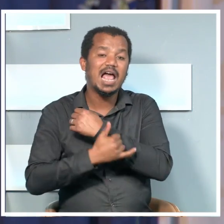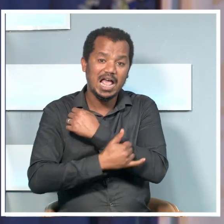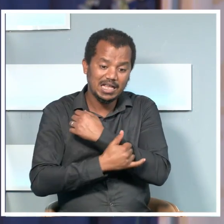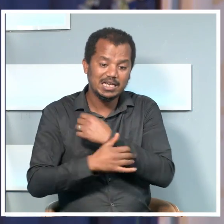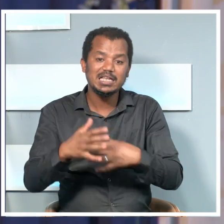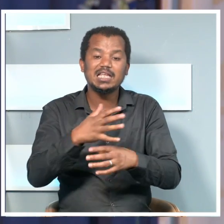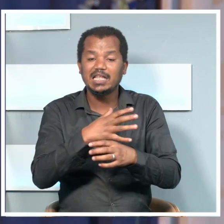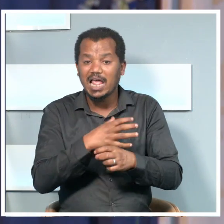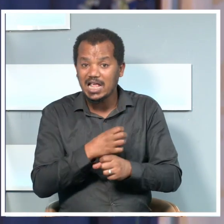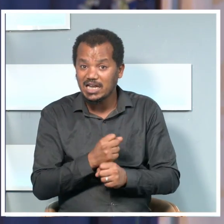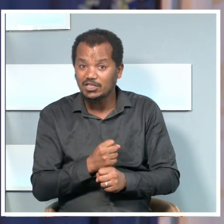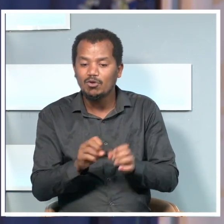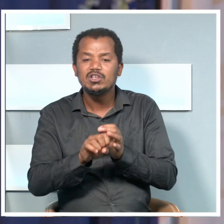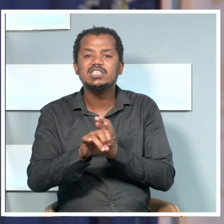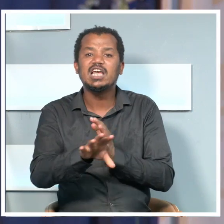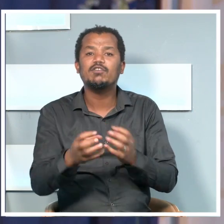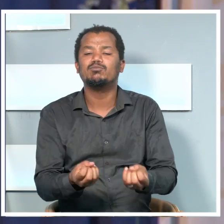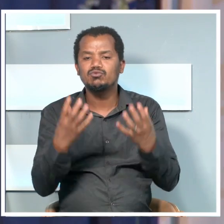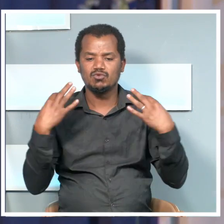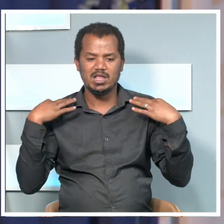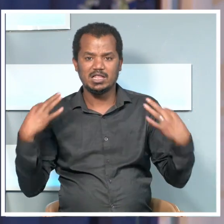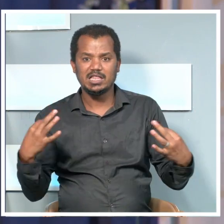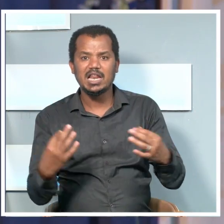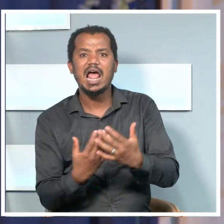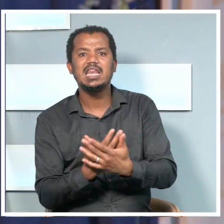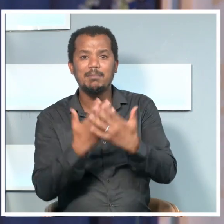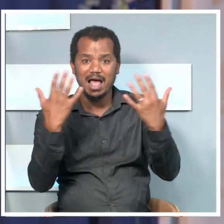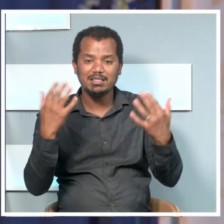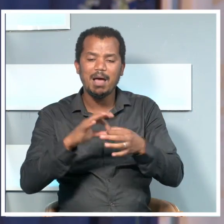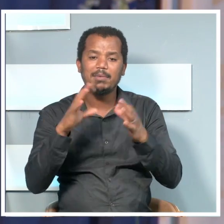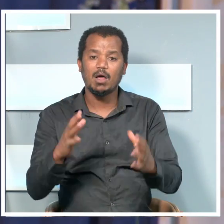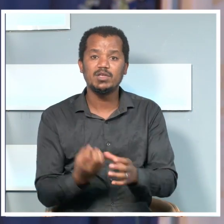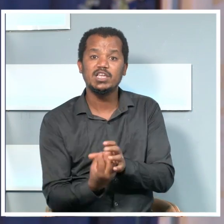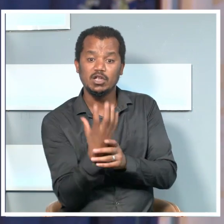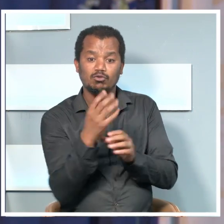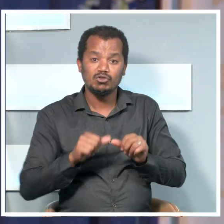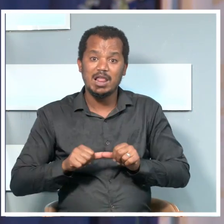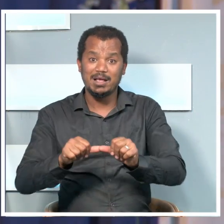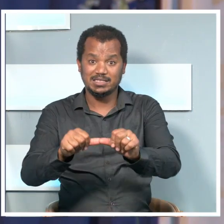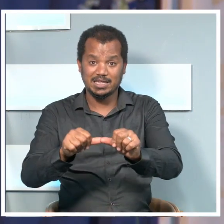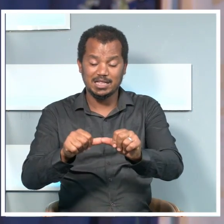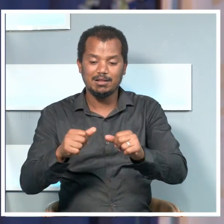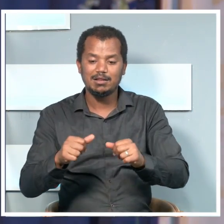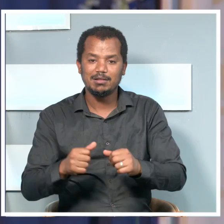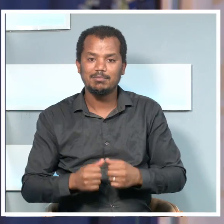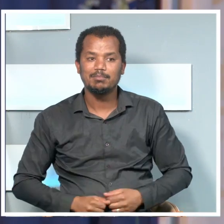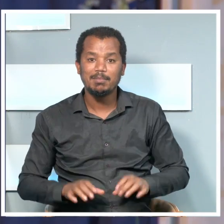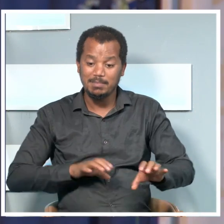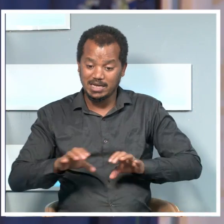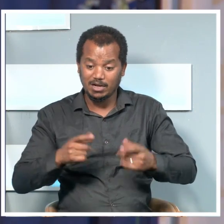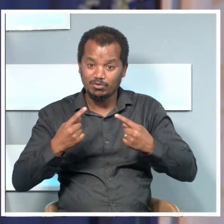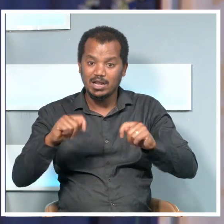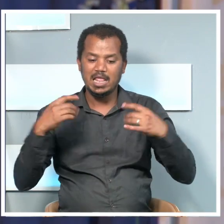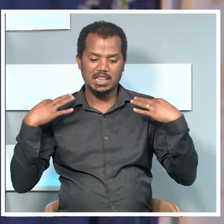እንደሚታወቀው እንደ ሀገር ከያዝናቸው ዘርፈ ብዙ የልማት የጤናና የማህበራዊ እድገቶችን ለማስቀጠል በሚደረገው ጥረት